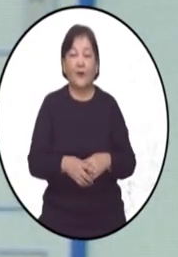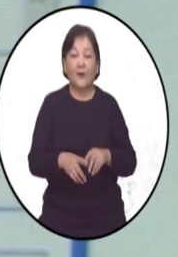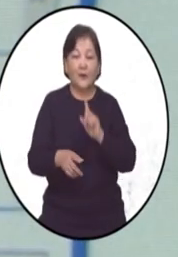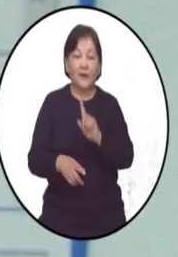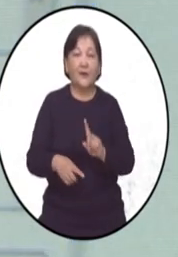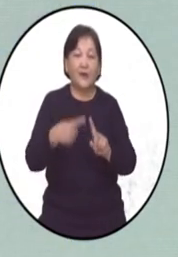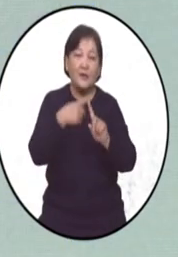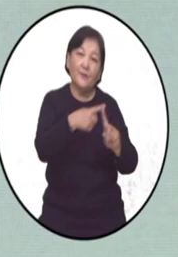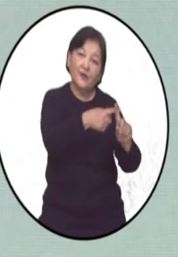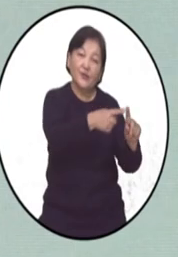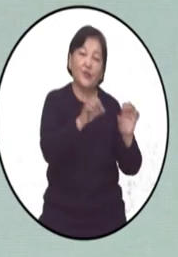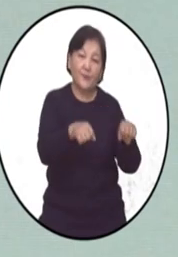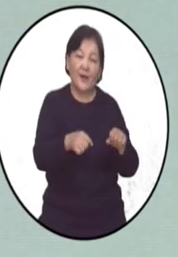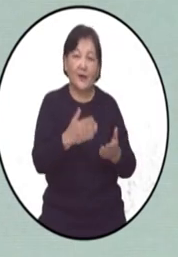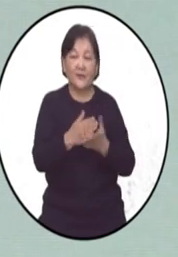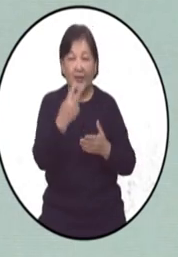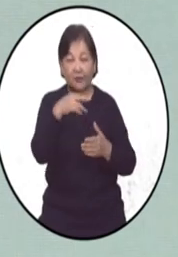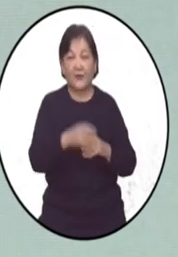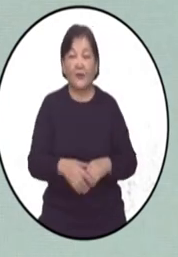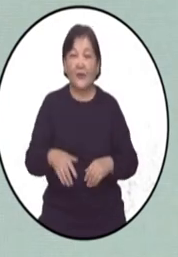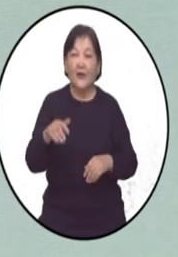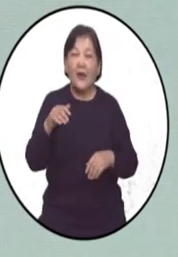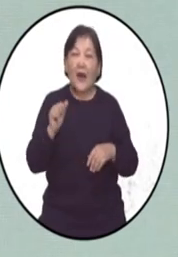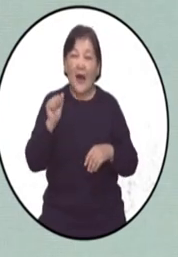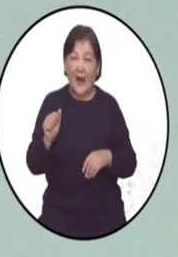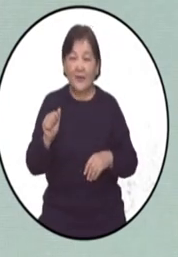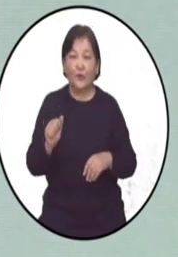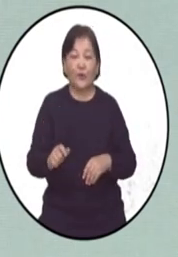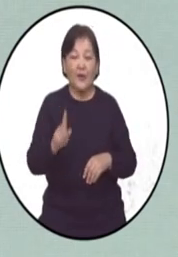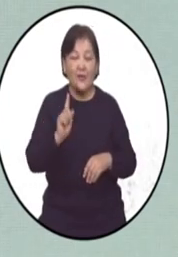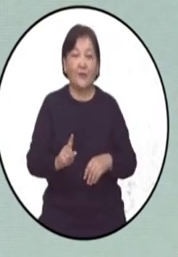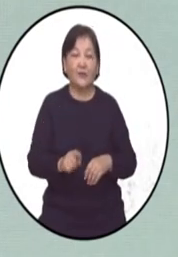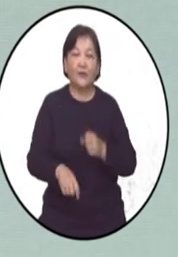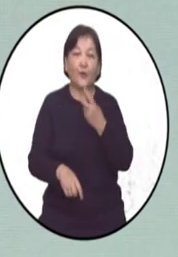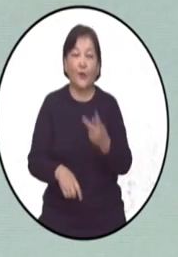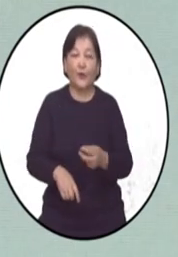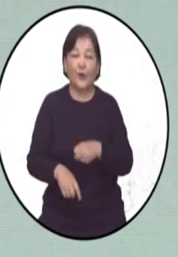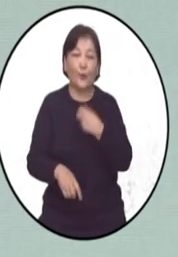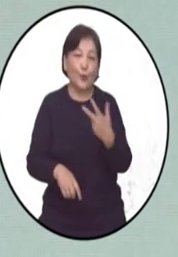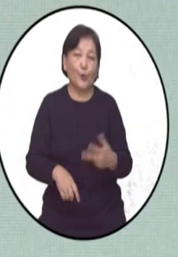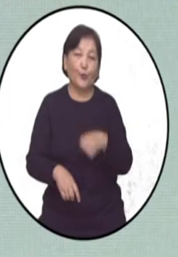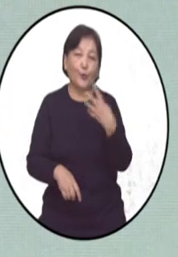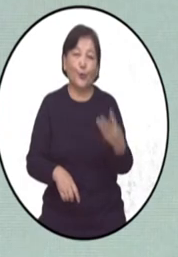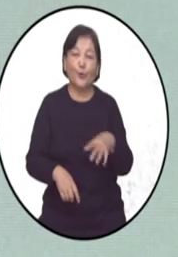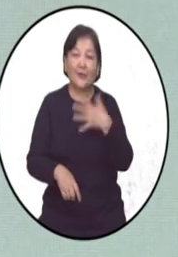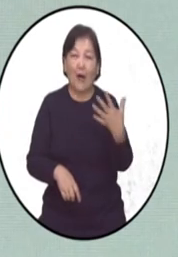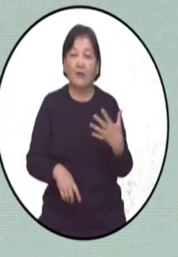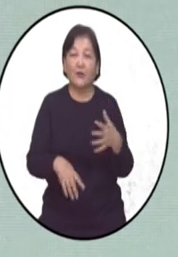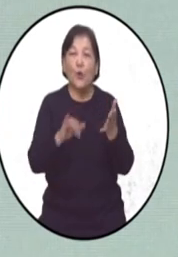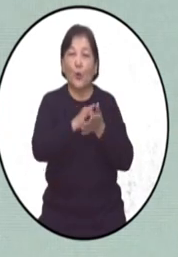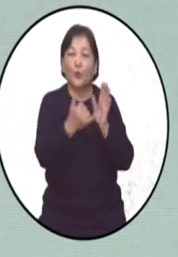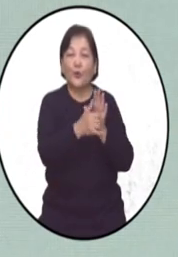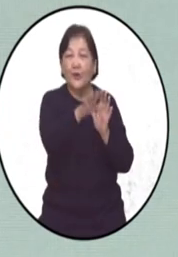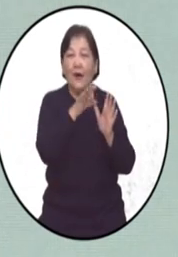нь нэг нэгээр нэмэгдэж явна гэж. За тэгэхээр a гэдэг хувьсч бол эхлээд 1 гэсэн утгыг авна, дараа нь 2 гэсэн утгыг авна. Тэгээ 3, 4, 5 гэх мэтлэн дараасан